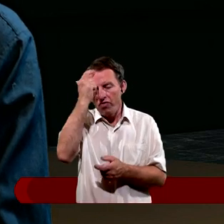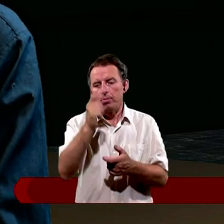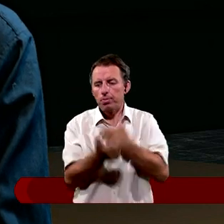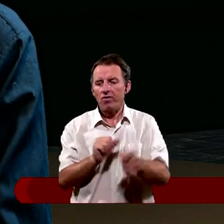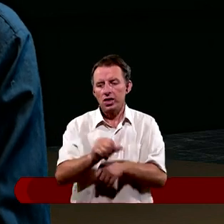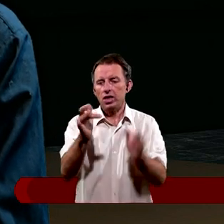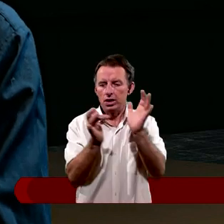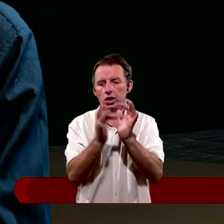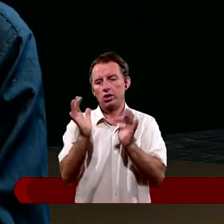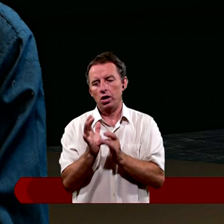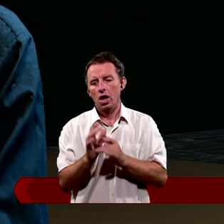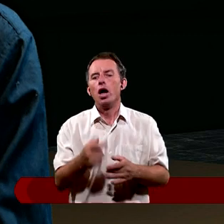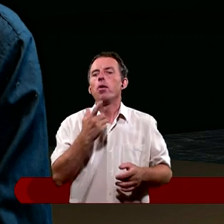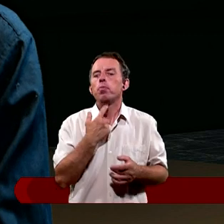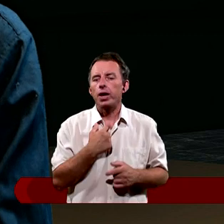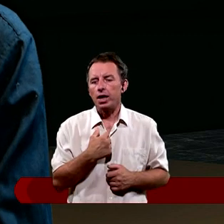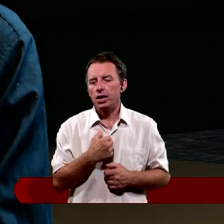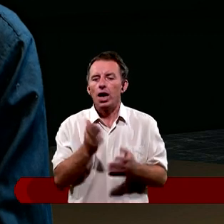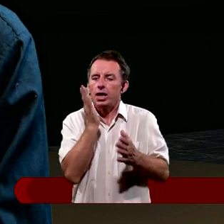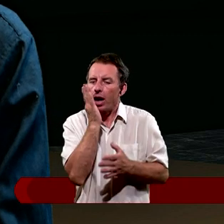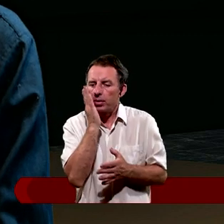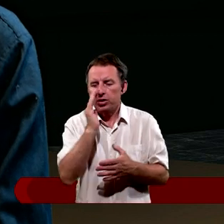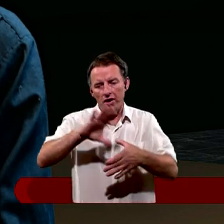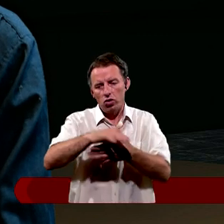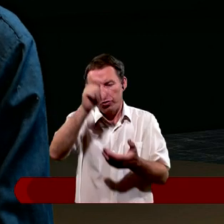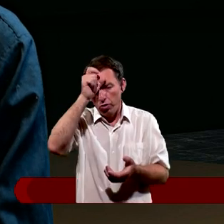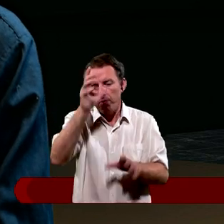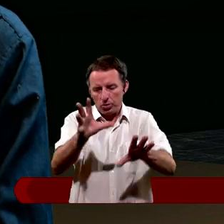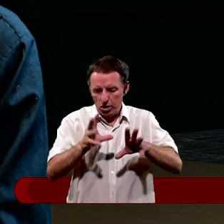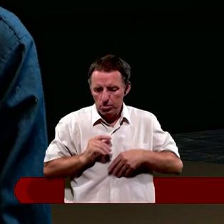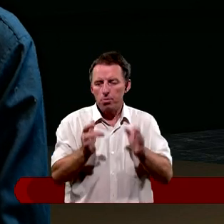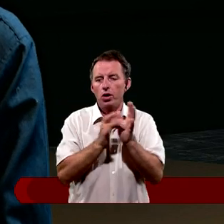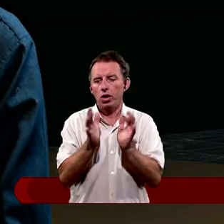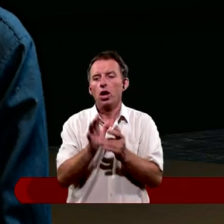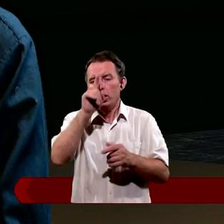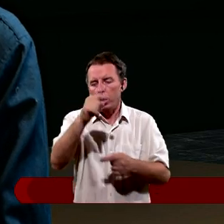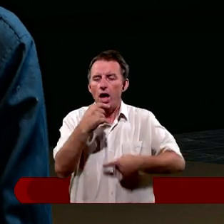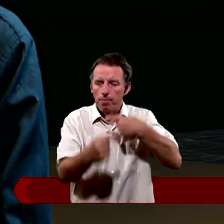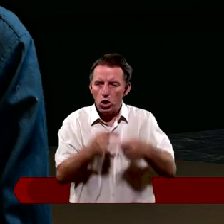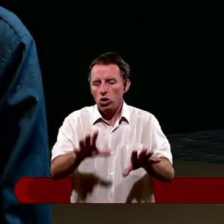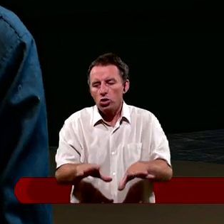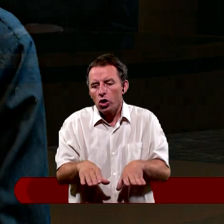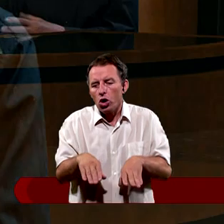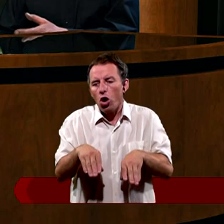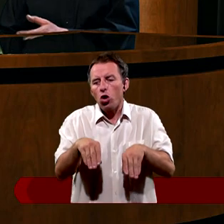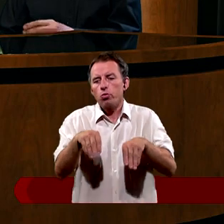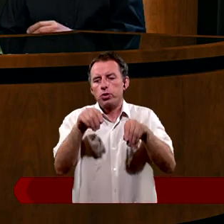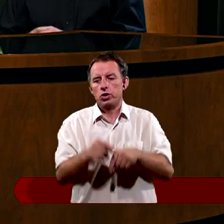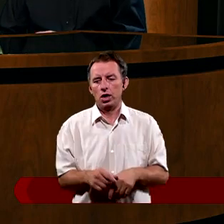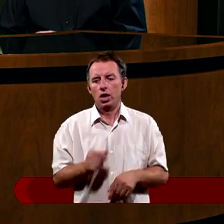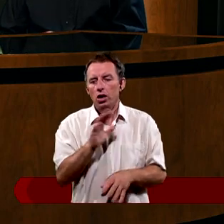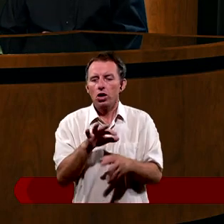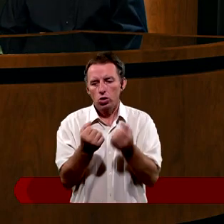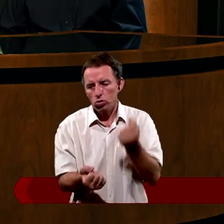Jezus Chrystus, który pragnie zamieszkać w człowieku. Jeżeli przyjmiemy Chrystusa, ten proces się rozpoczyna. A nie nas jest łatwiejszy, nie jest